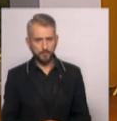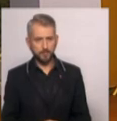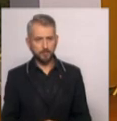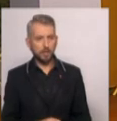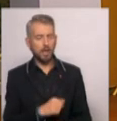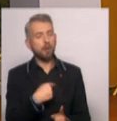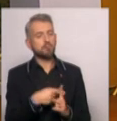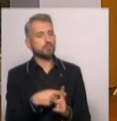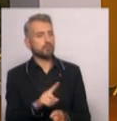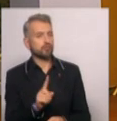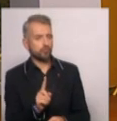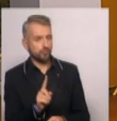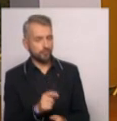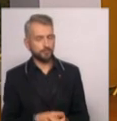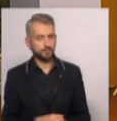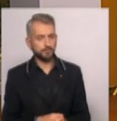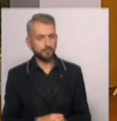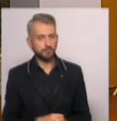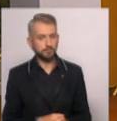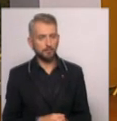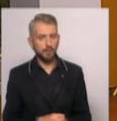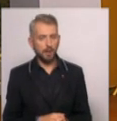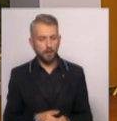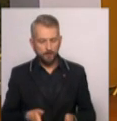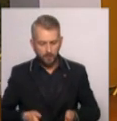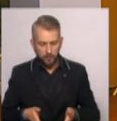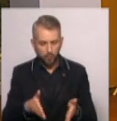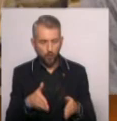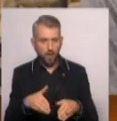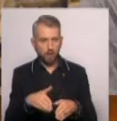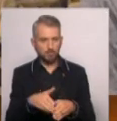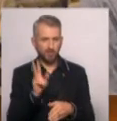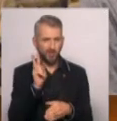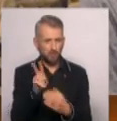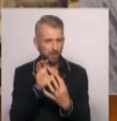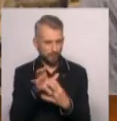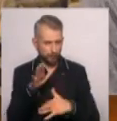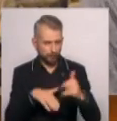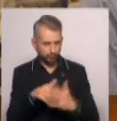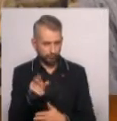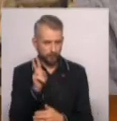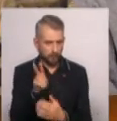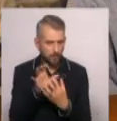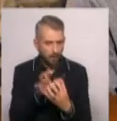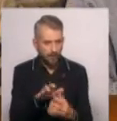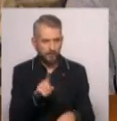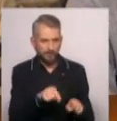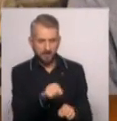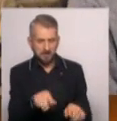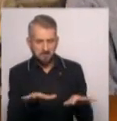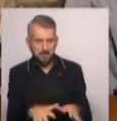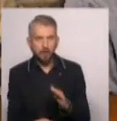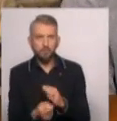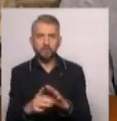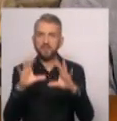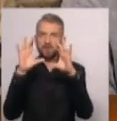позитиву варто відзначити, що в смугах громадського транспорту на деяких шляхах з'явились знаки,